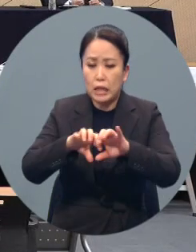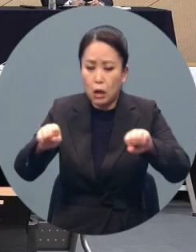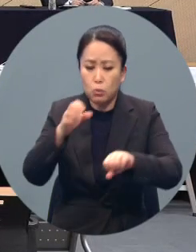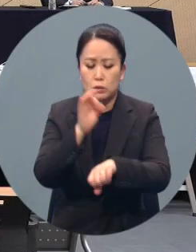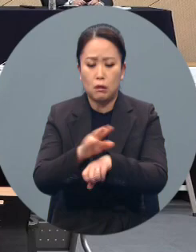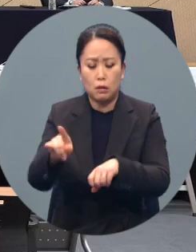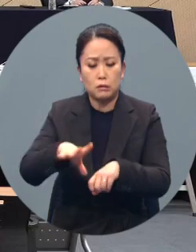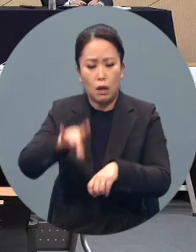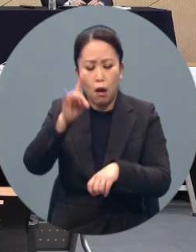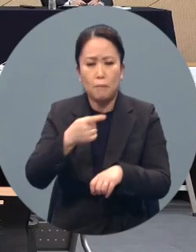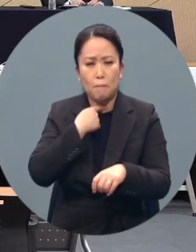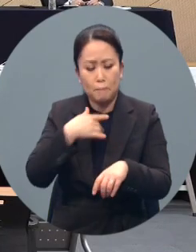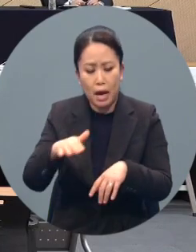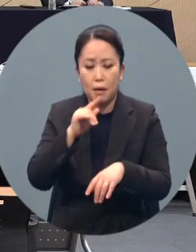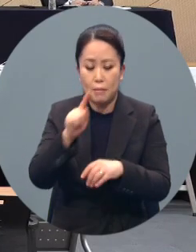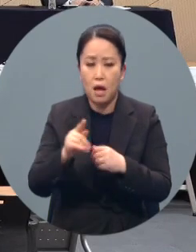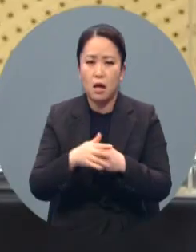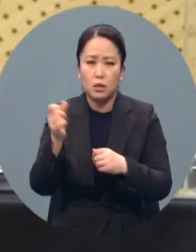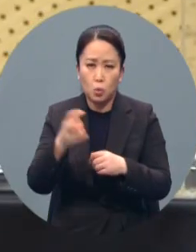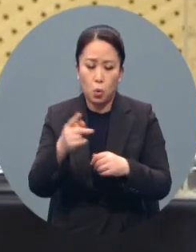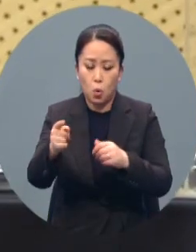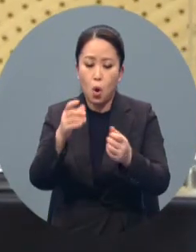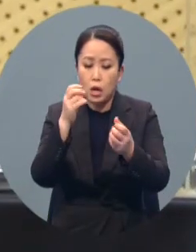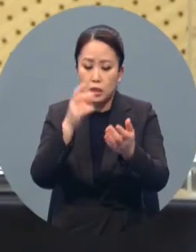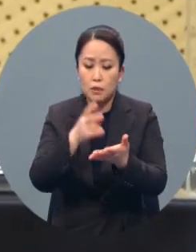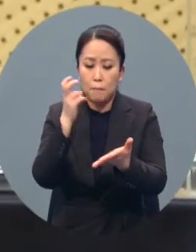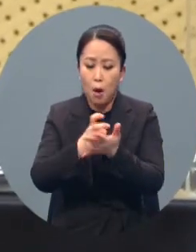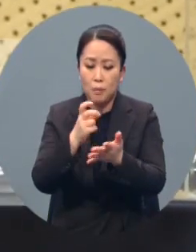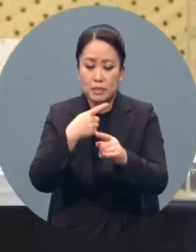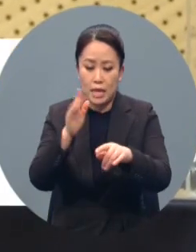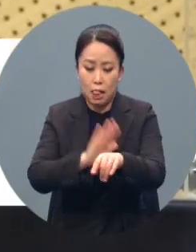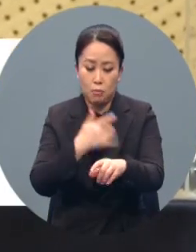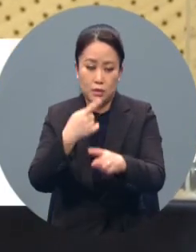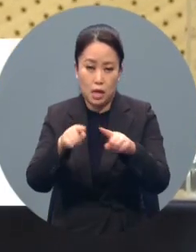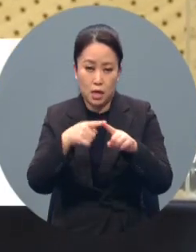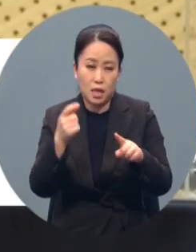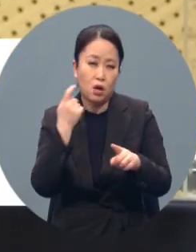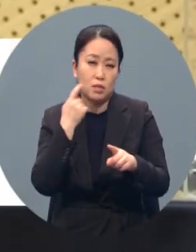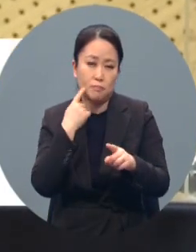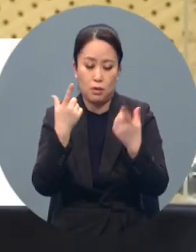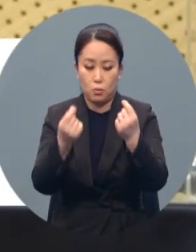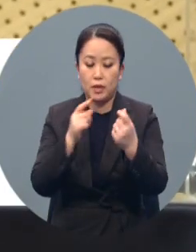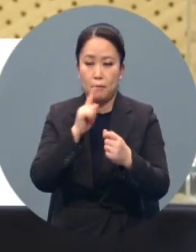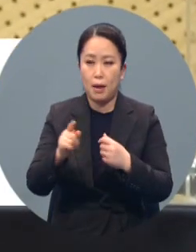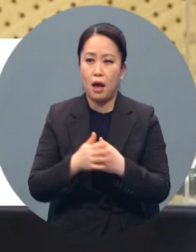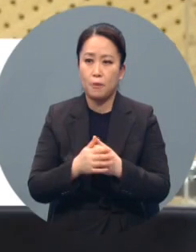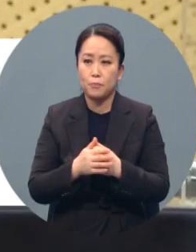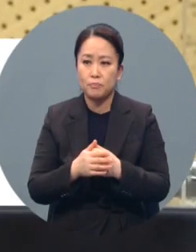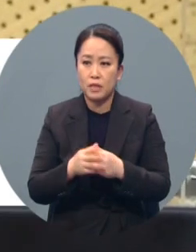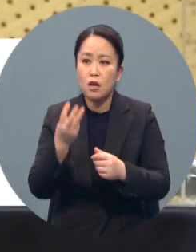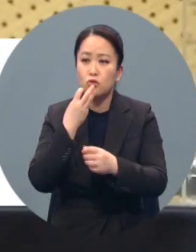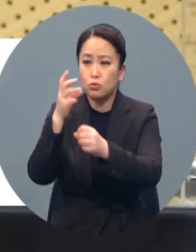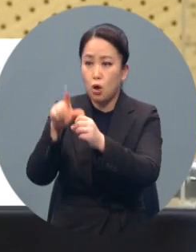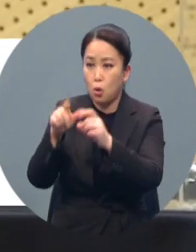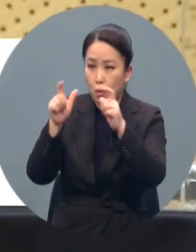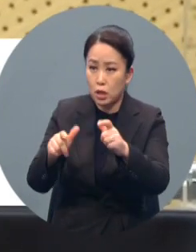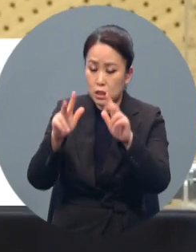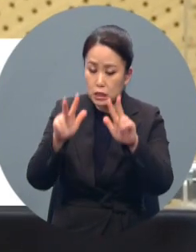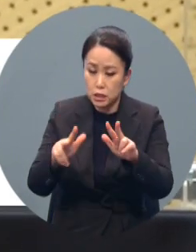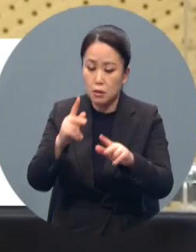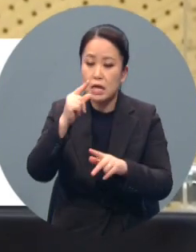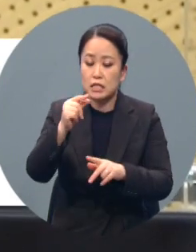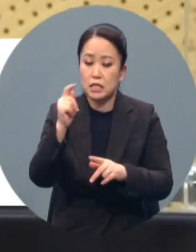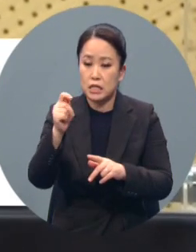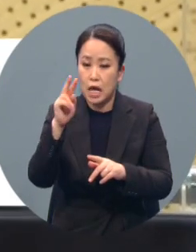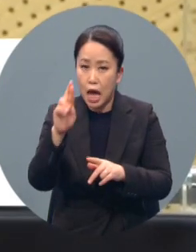입장도 허위로 판명됐다는 겁니다. 수도권에는 지금 GTX ABC가 나지고 있고요. 그걸 연결하는